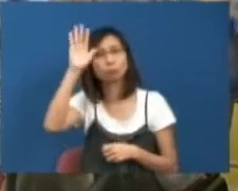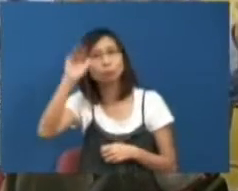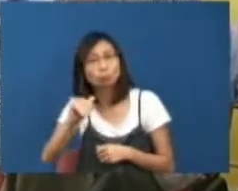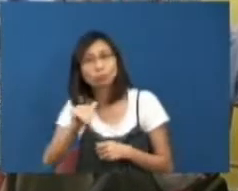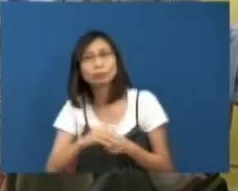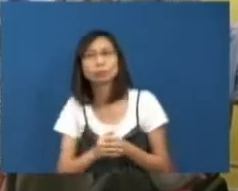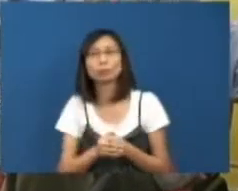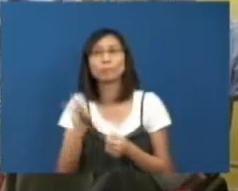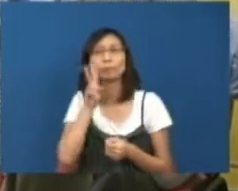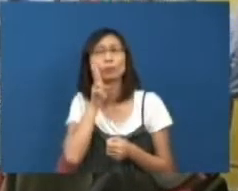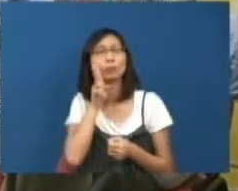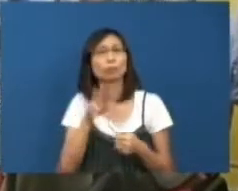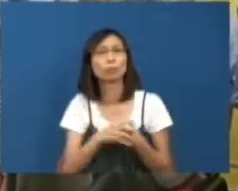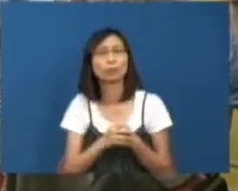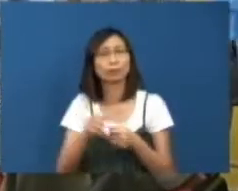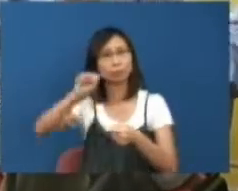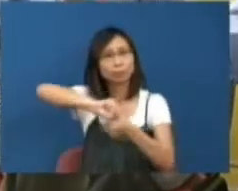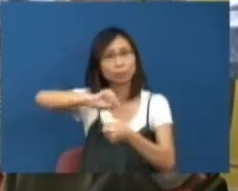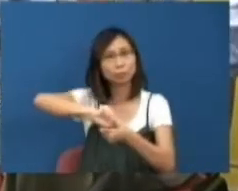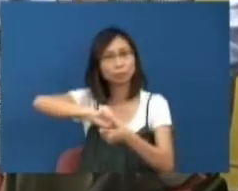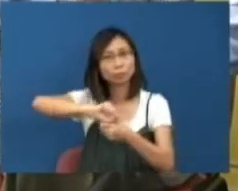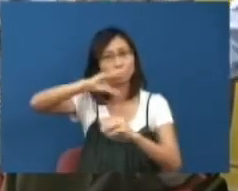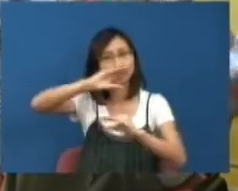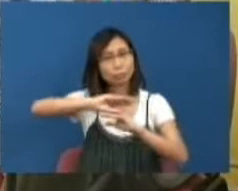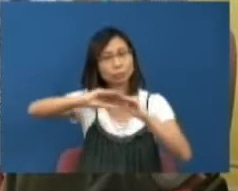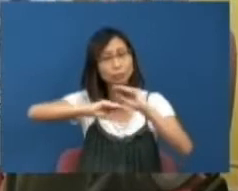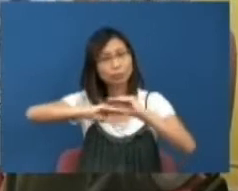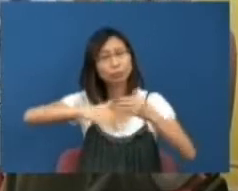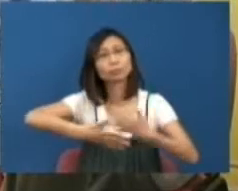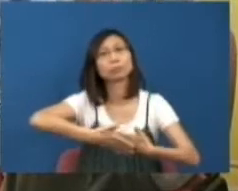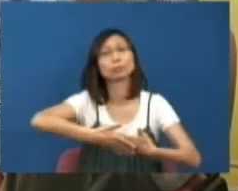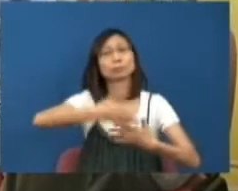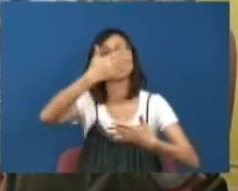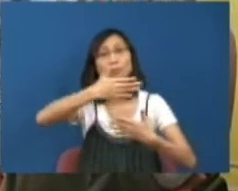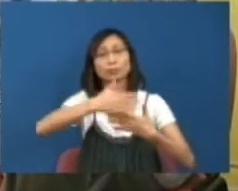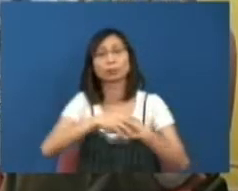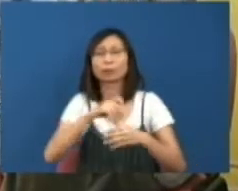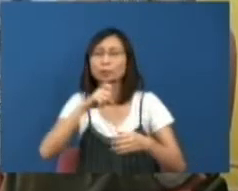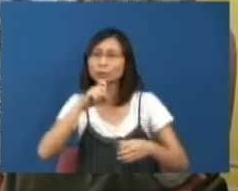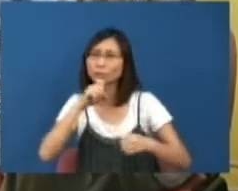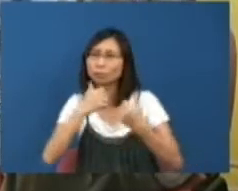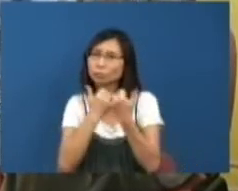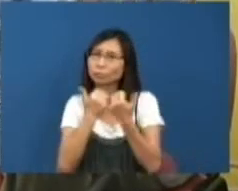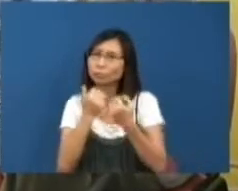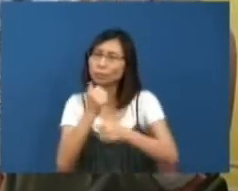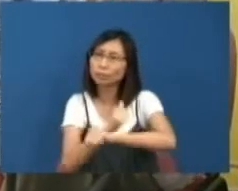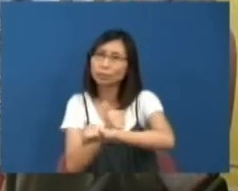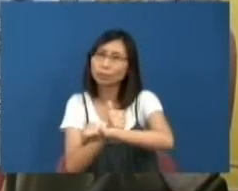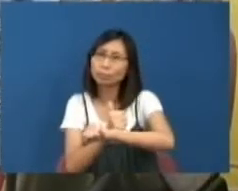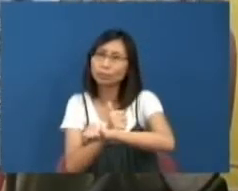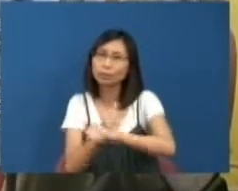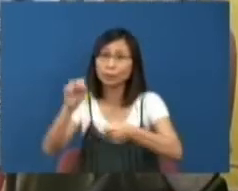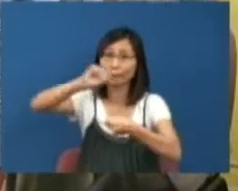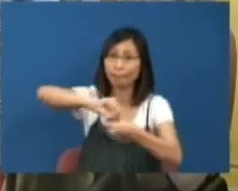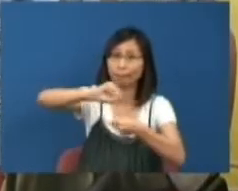嘢。咁如果佢加大咗嗰個基建咧嘅建設咧，佢就有機會咧就將我哋嘅電費調升嘅，因為